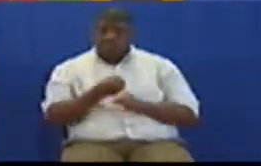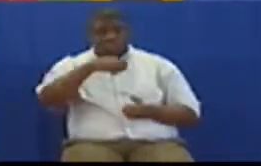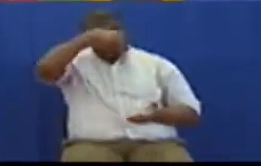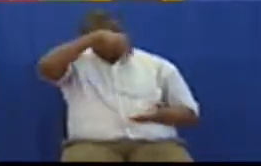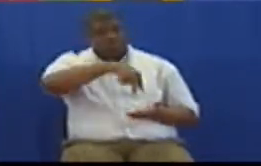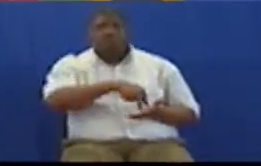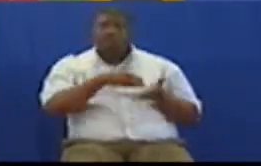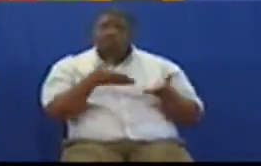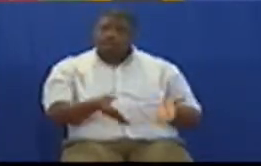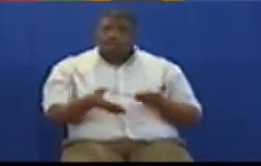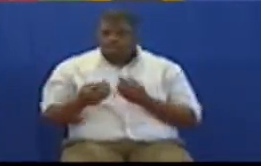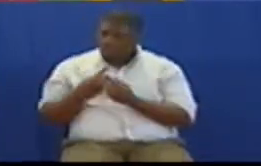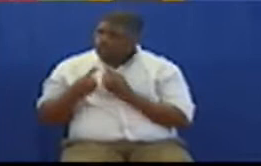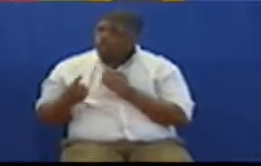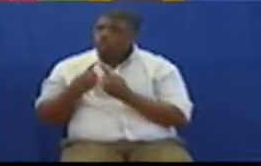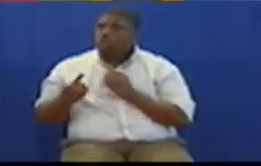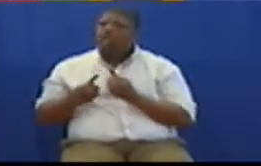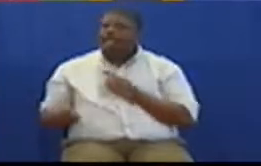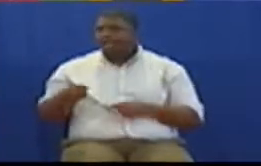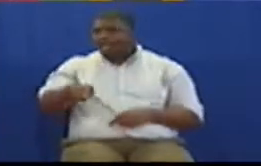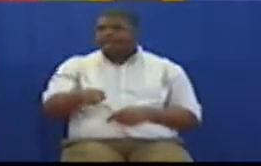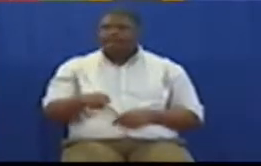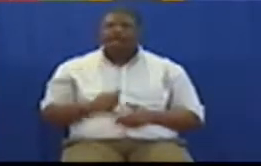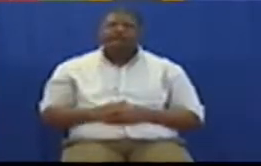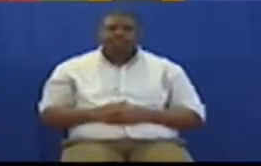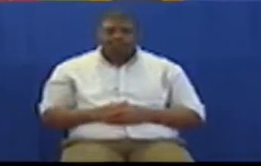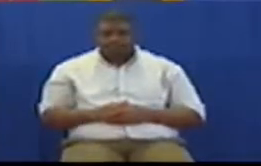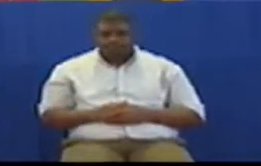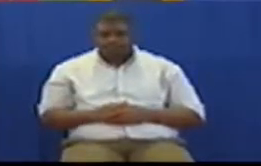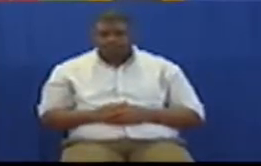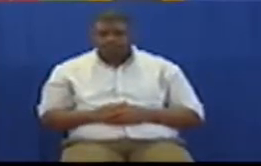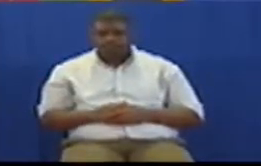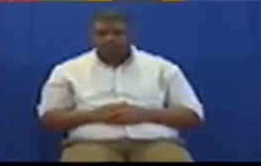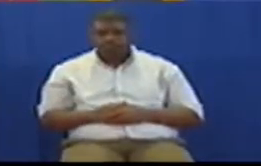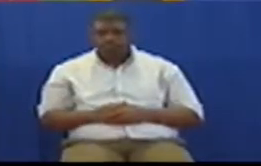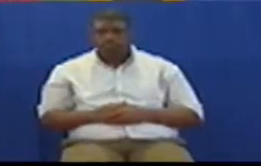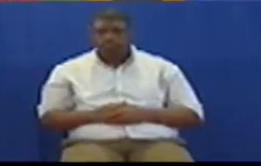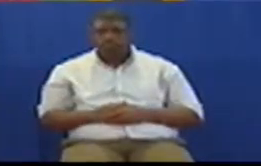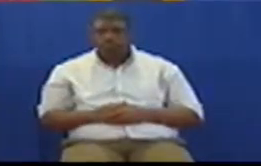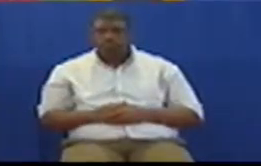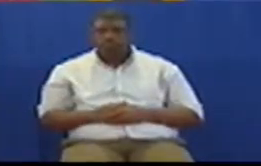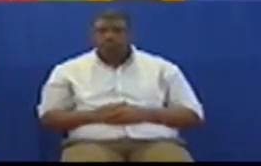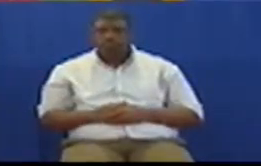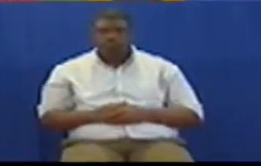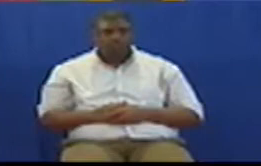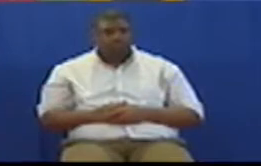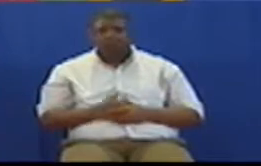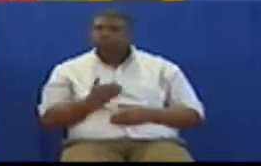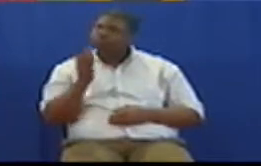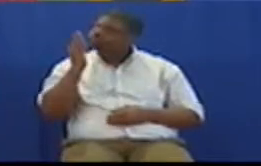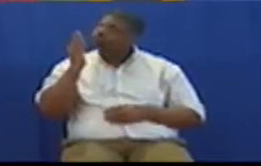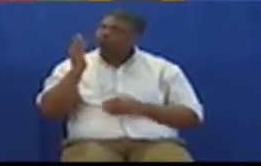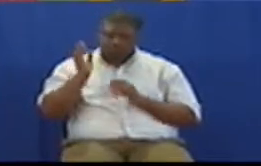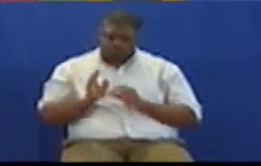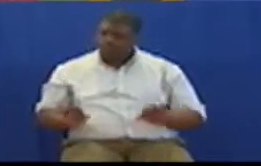kuweza na mimi kuongea na kusimama mbele ya bunge lako tukufu kuweza kutoa mchango wangu. Mungu wetu ni mwema na atukuzwe